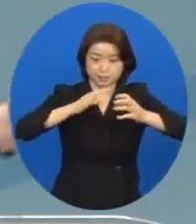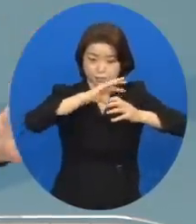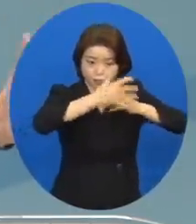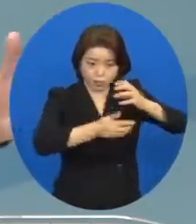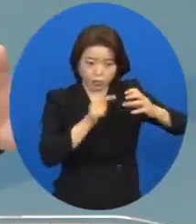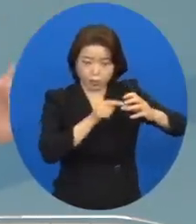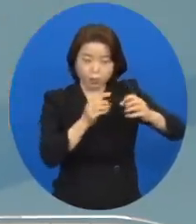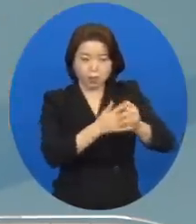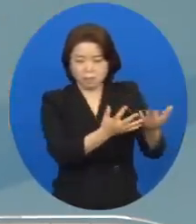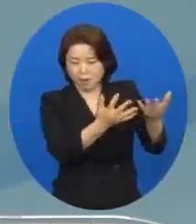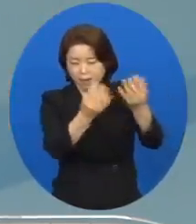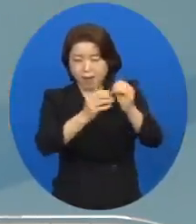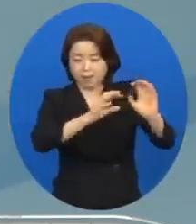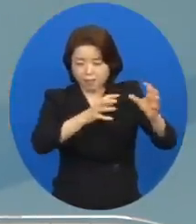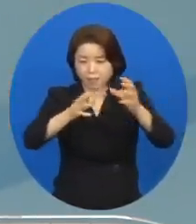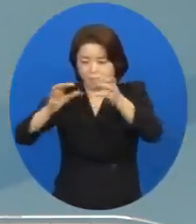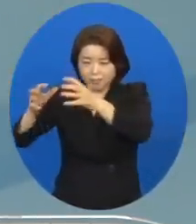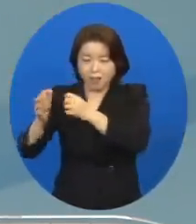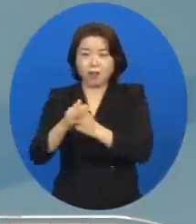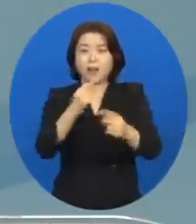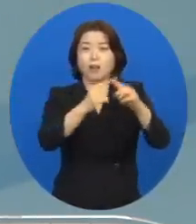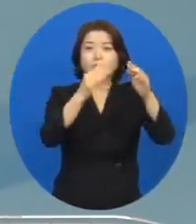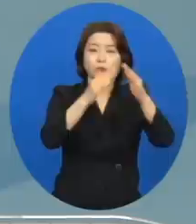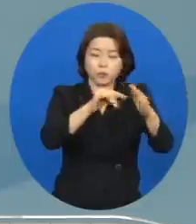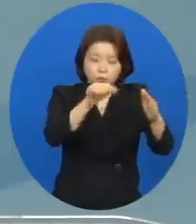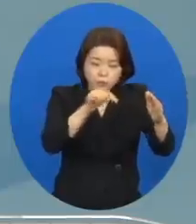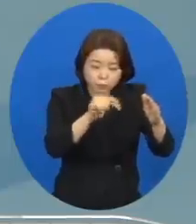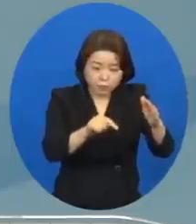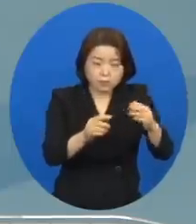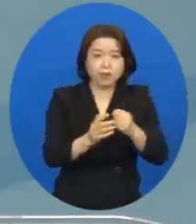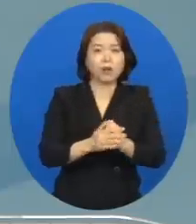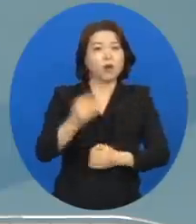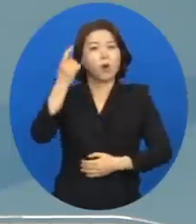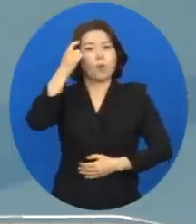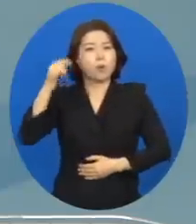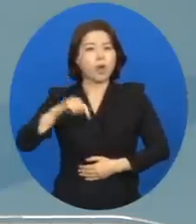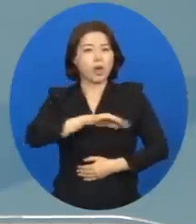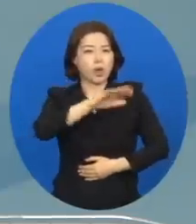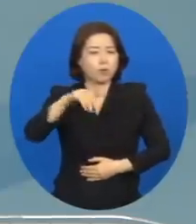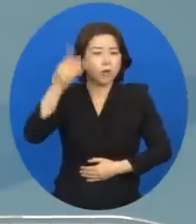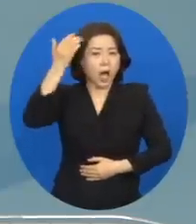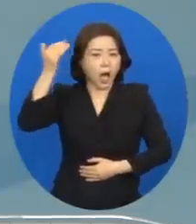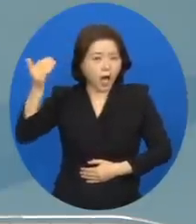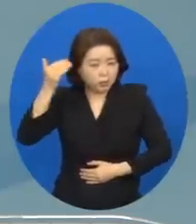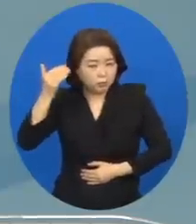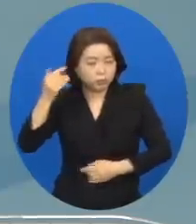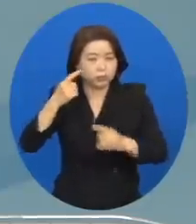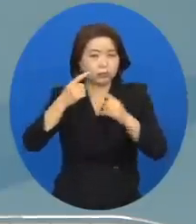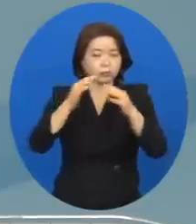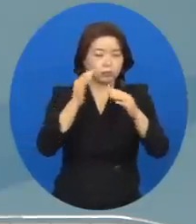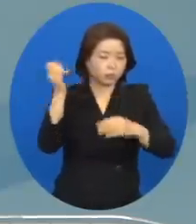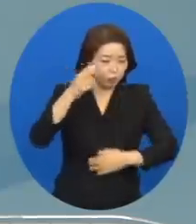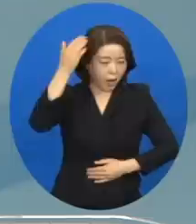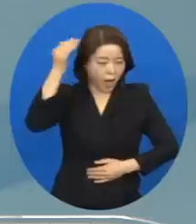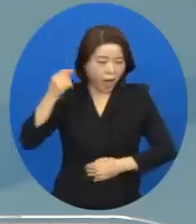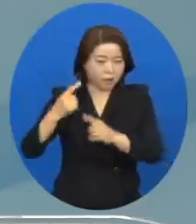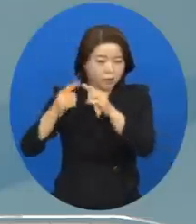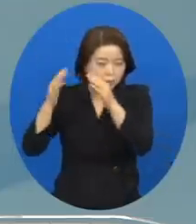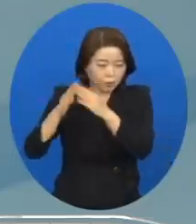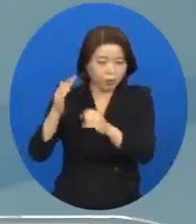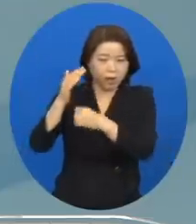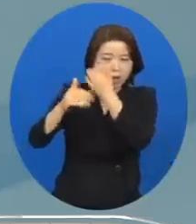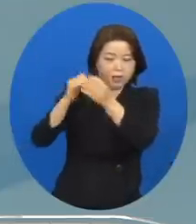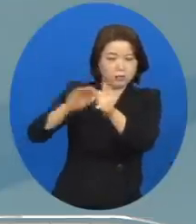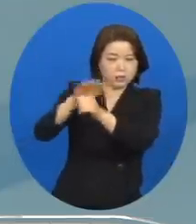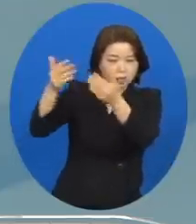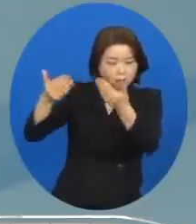많고 많은 나라와 교회들 중에 왜 우리나라와 한국 교회가 하나님의 사랑을 받을까?